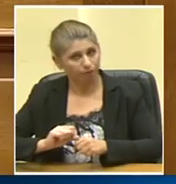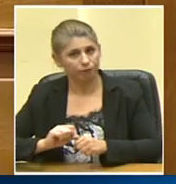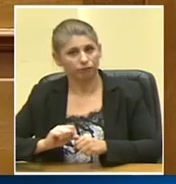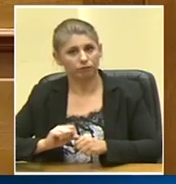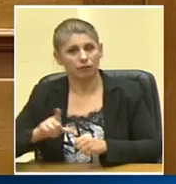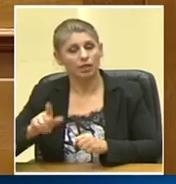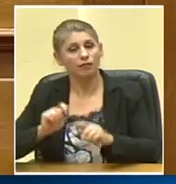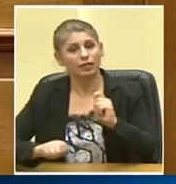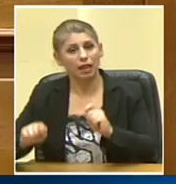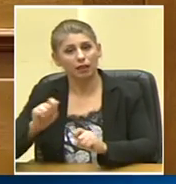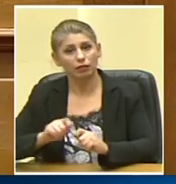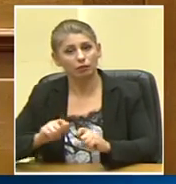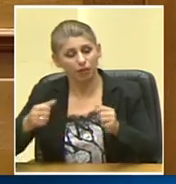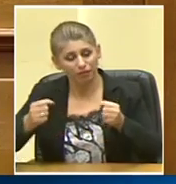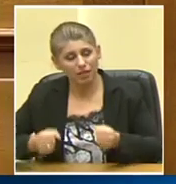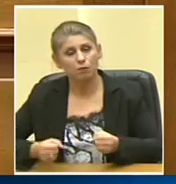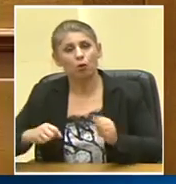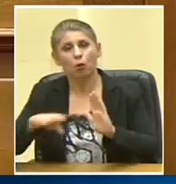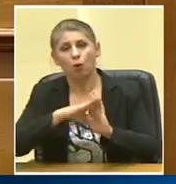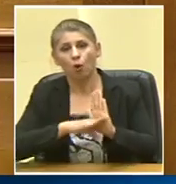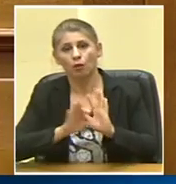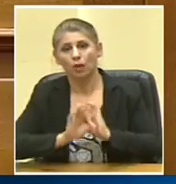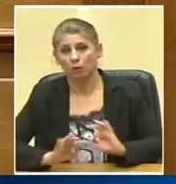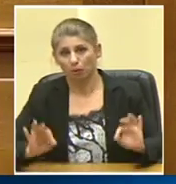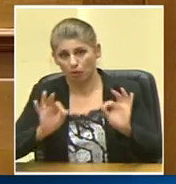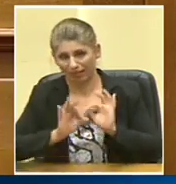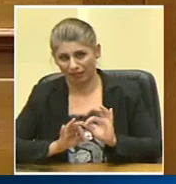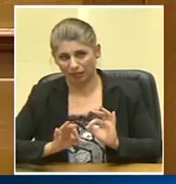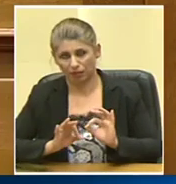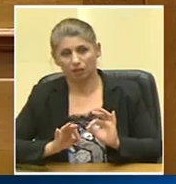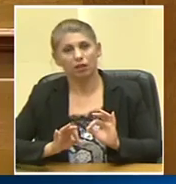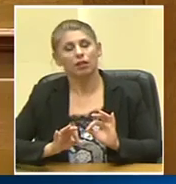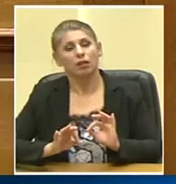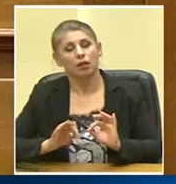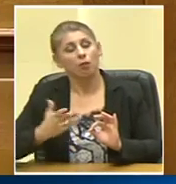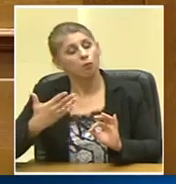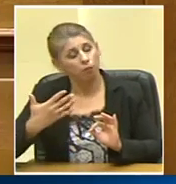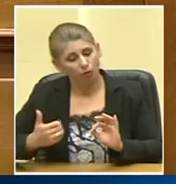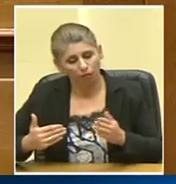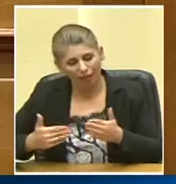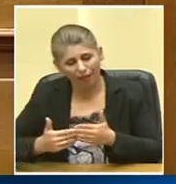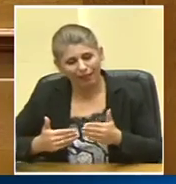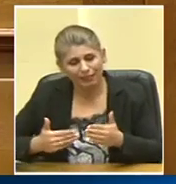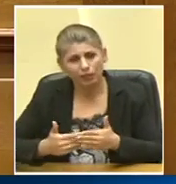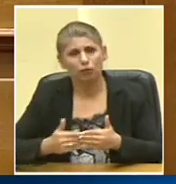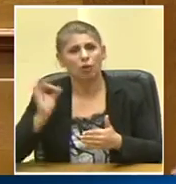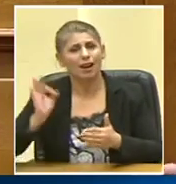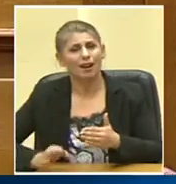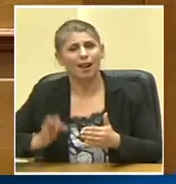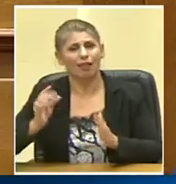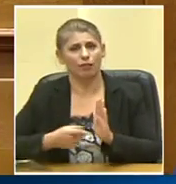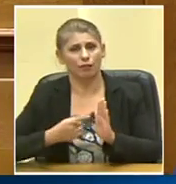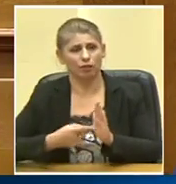να δημιουργήσουμε θεσμικούς όρους και προϋποθέσεις που θα εξαντλούν κάθε φορά τα